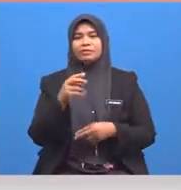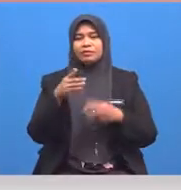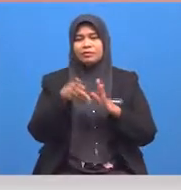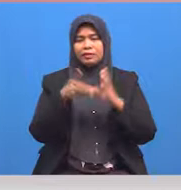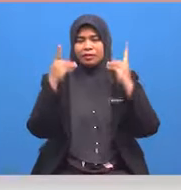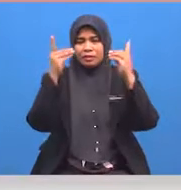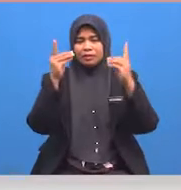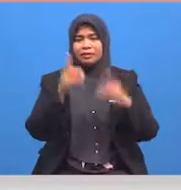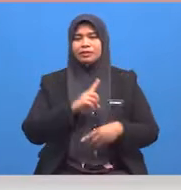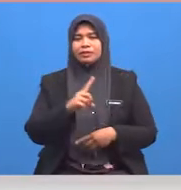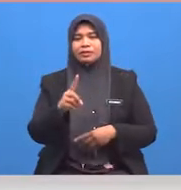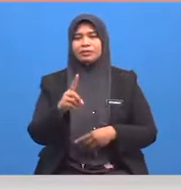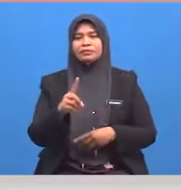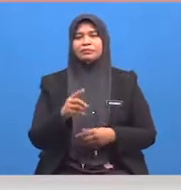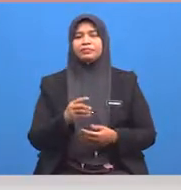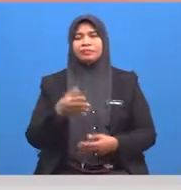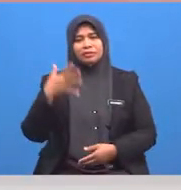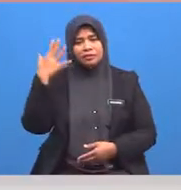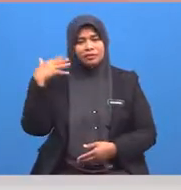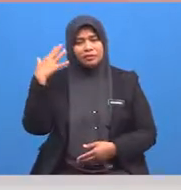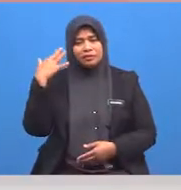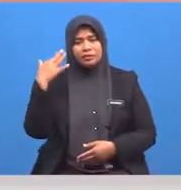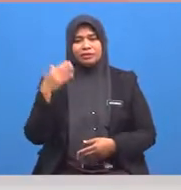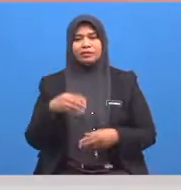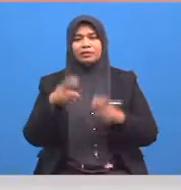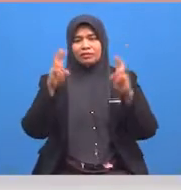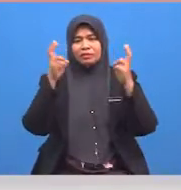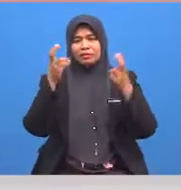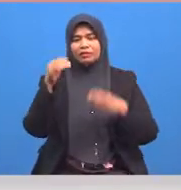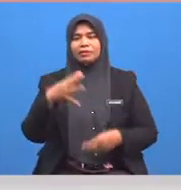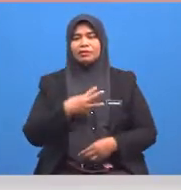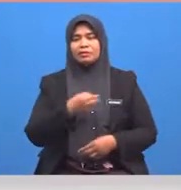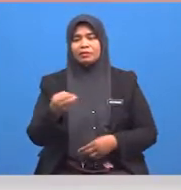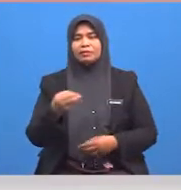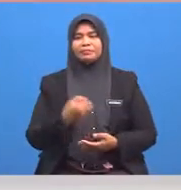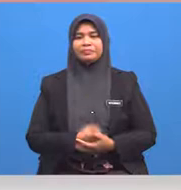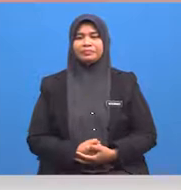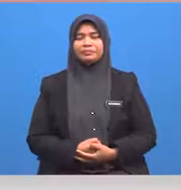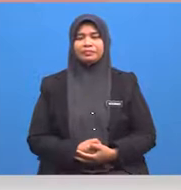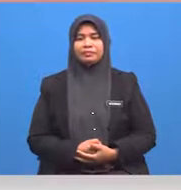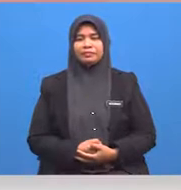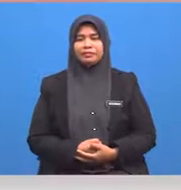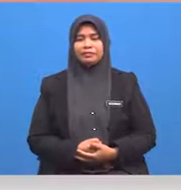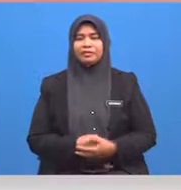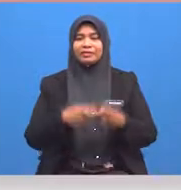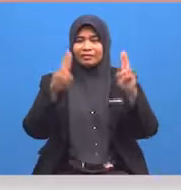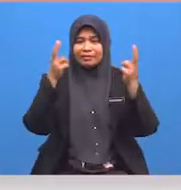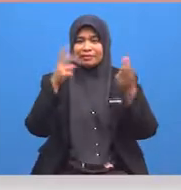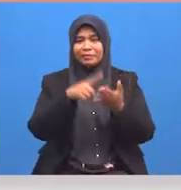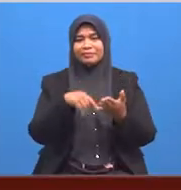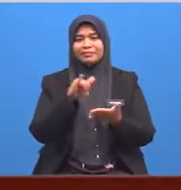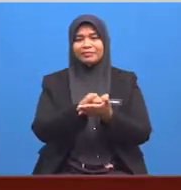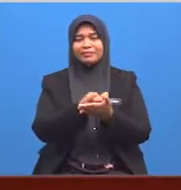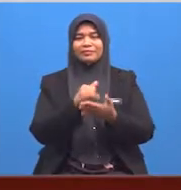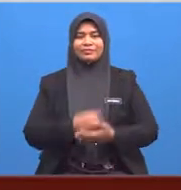pendidikan Islam bidang siroh dalam topik yang menarik untuk dikongsi kan topik Apple tuyer